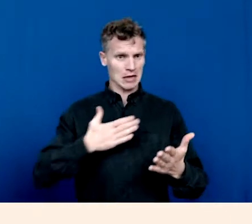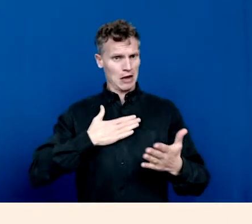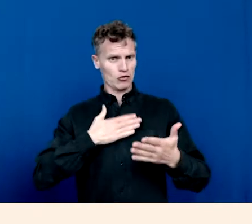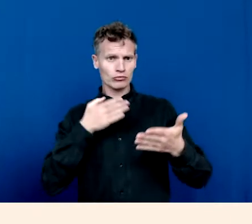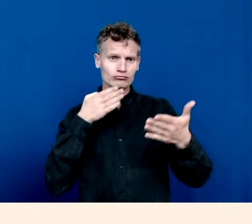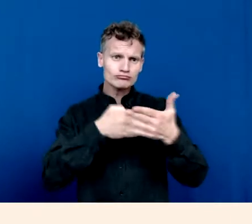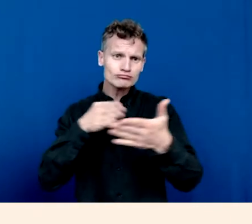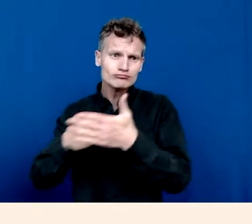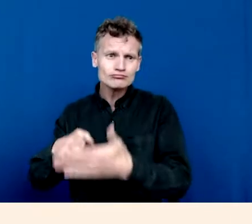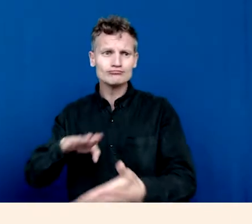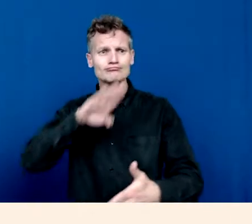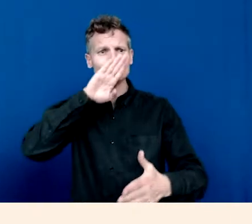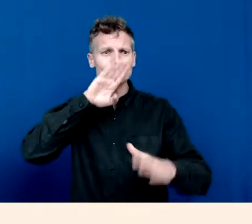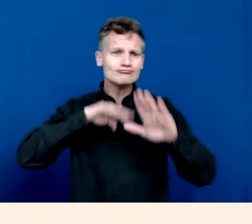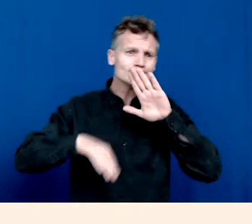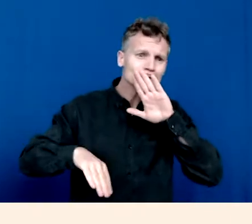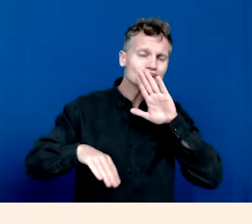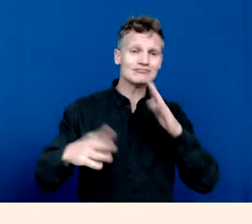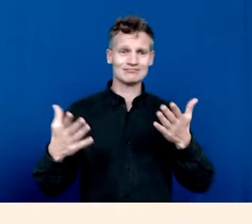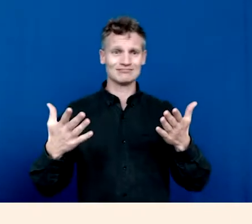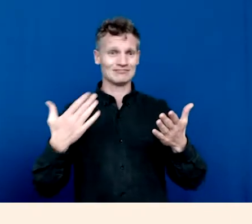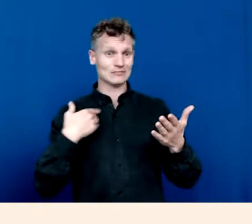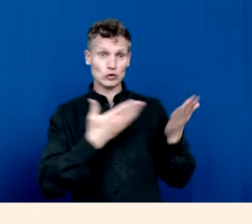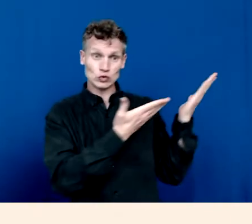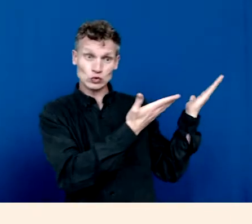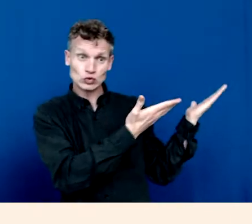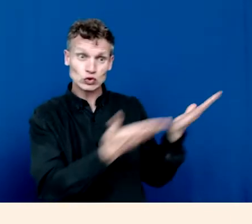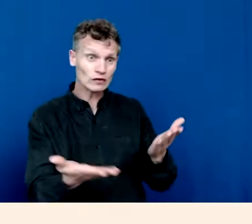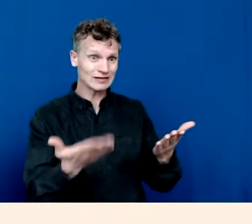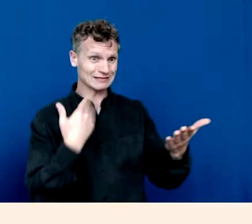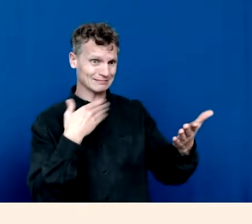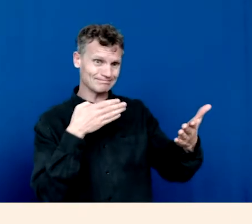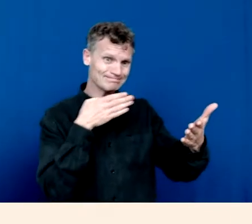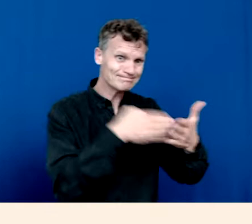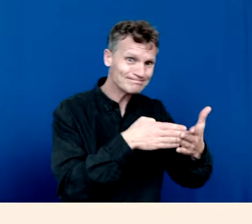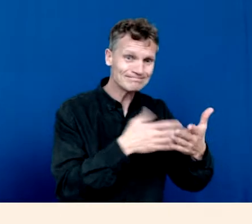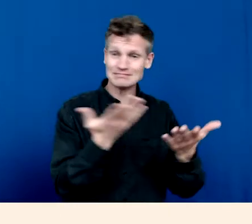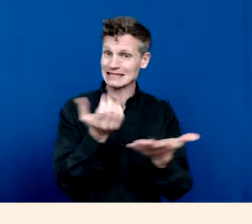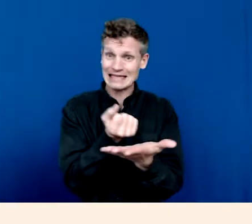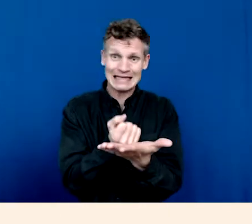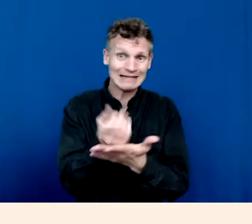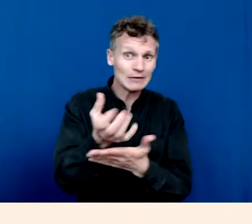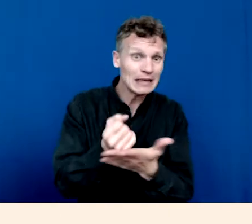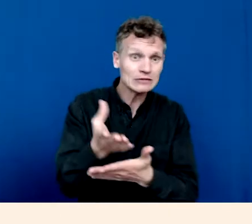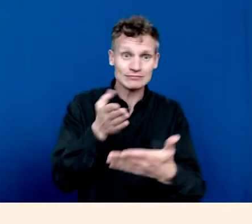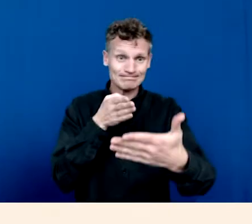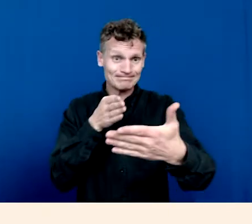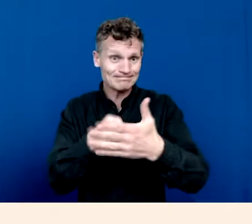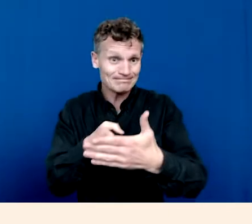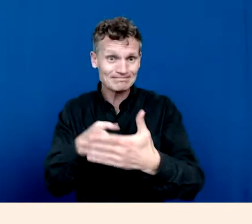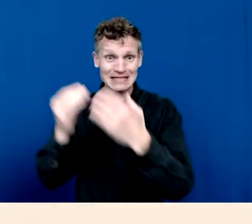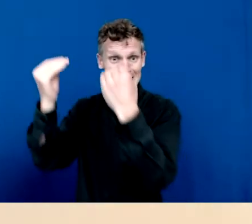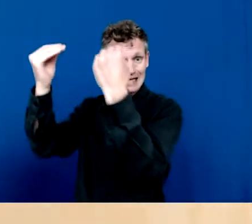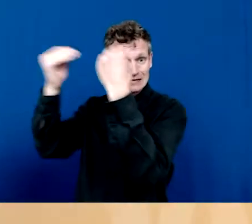l'éducation sur les relations, la parentalité, les contraceptifs et d'autres sujets.